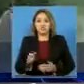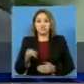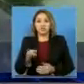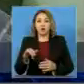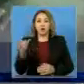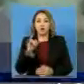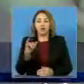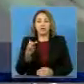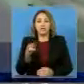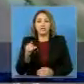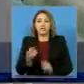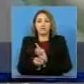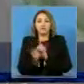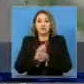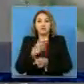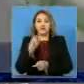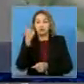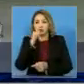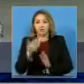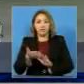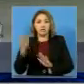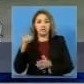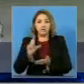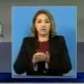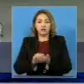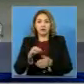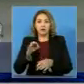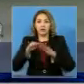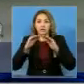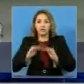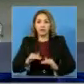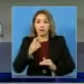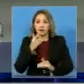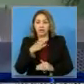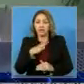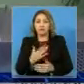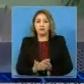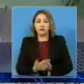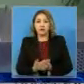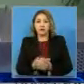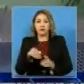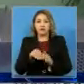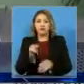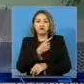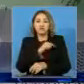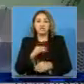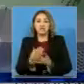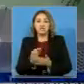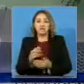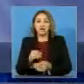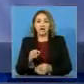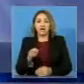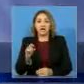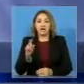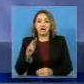Лидии Гончар изменилась 2 года назад, когда у пенсионерки начал падать уровень гемоглобина в крови. Тогда врач диагностировал у нее